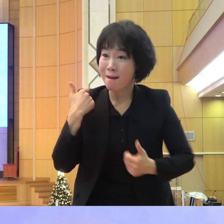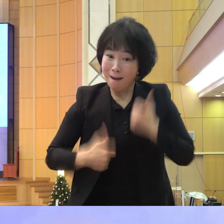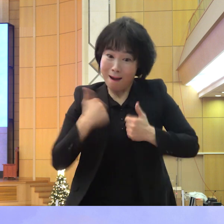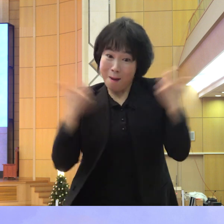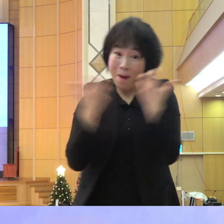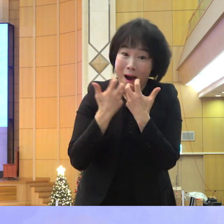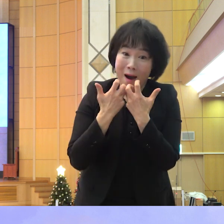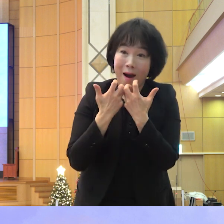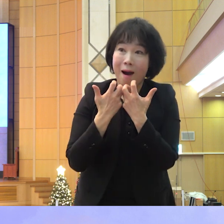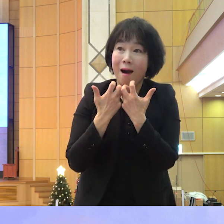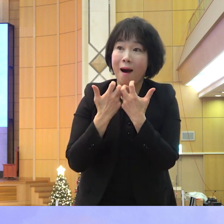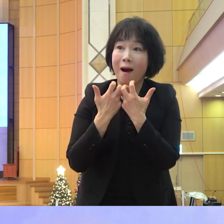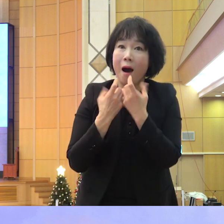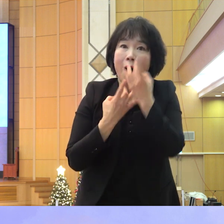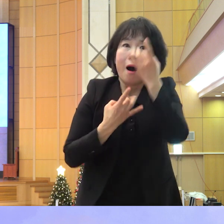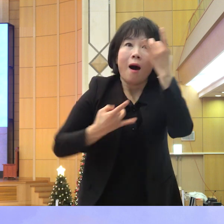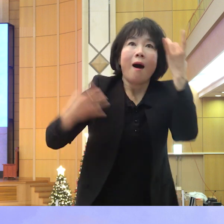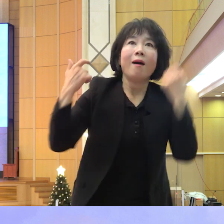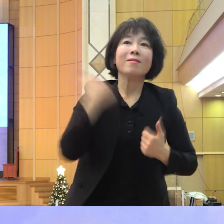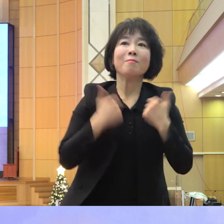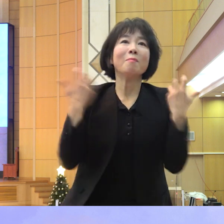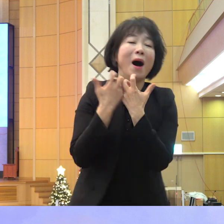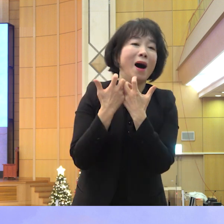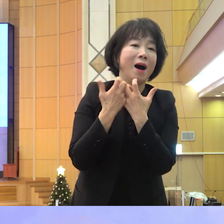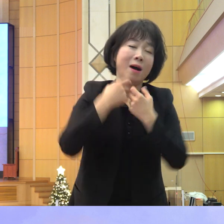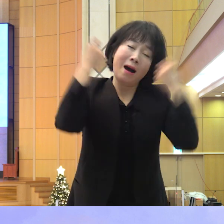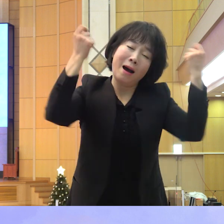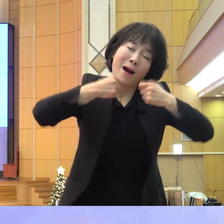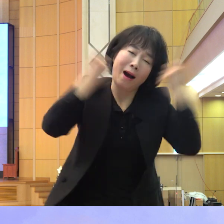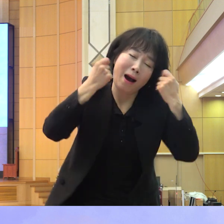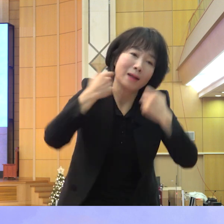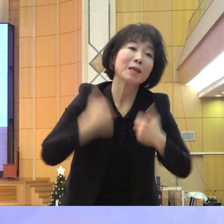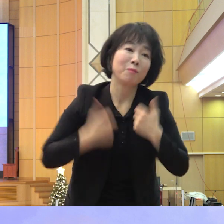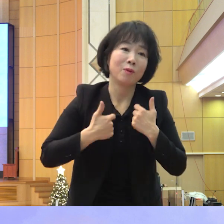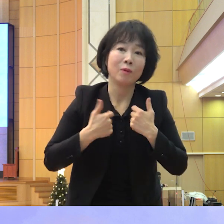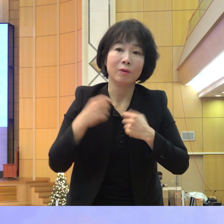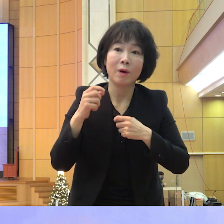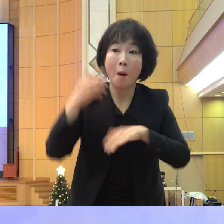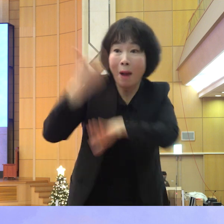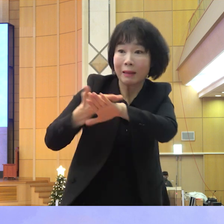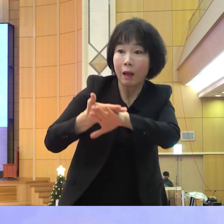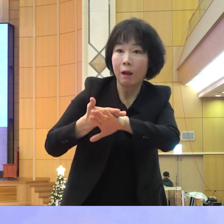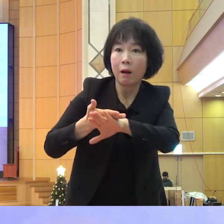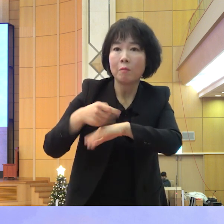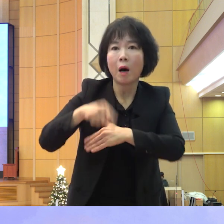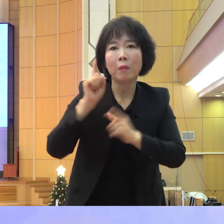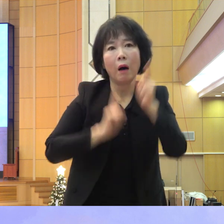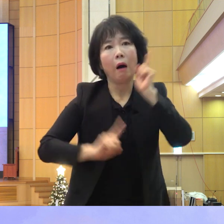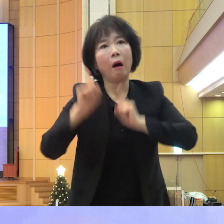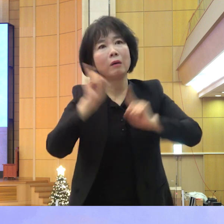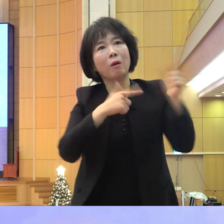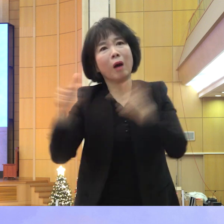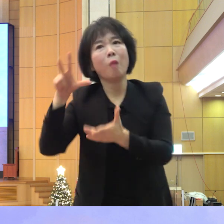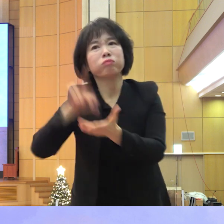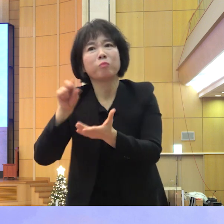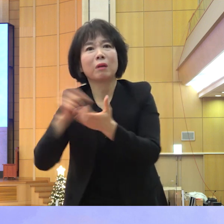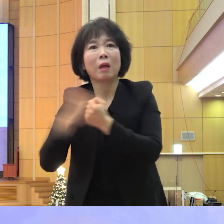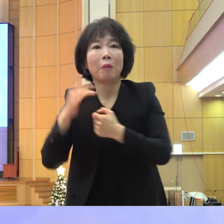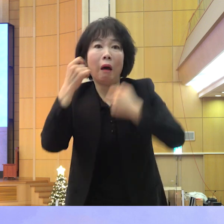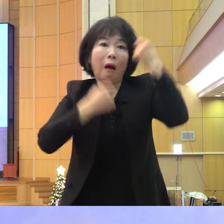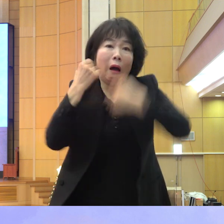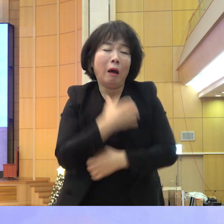눈물이 날 정도면 엄청난 기쁨이요, 눈물이 날 정도면 엄청난 슬픔이요, 눈물이 날 정도면 엄청나게 억울한